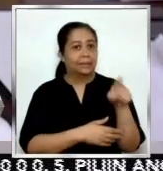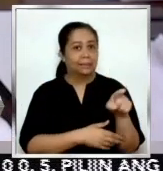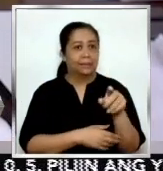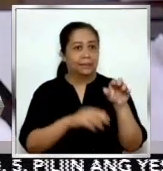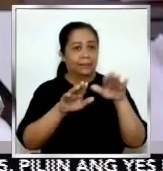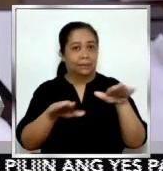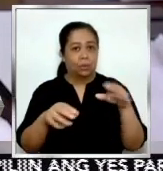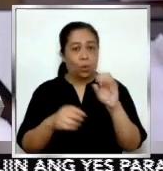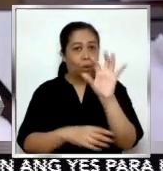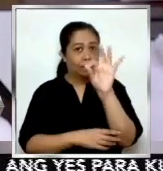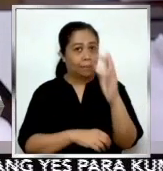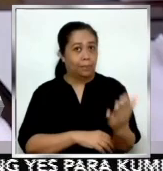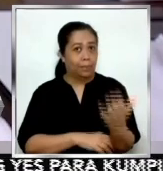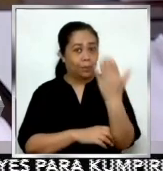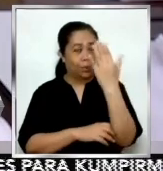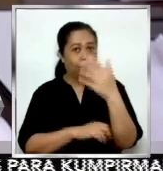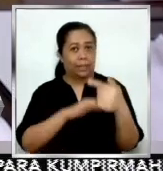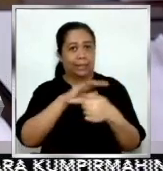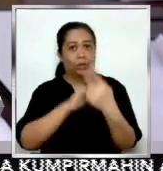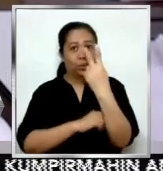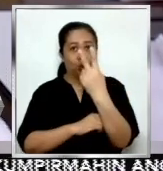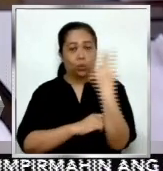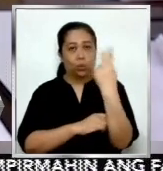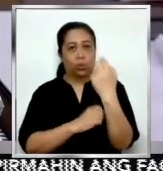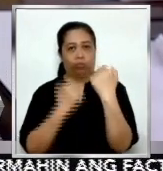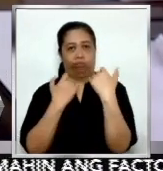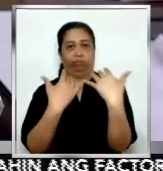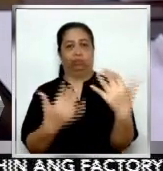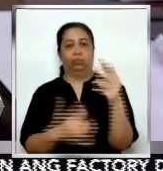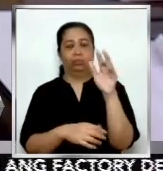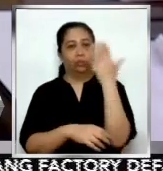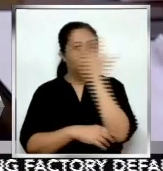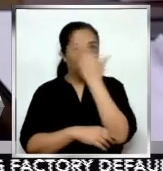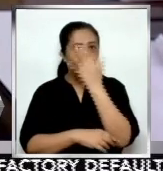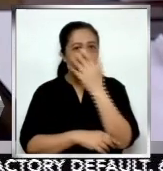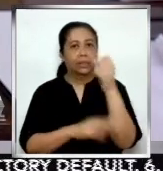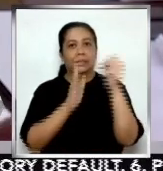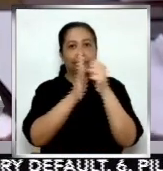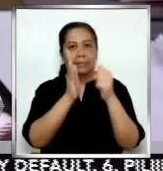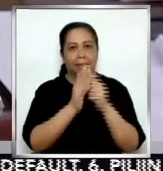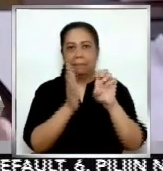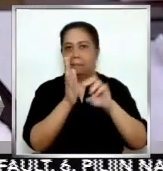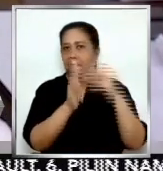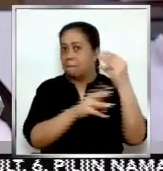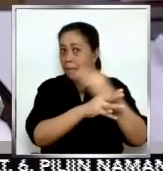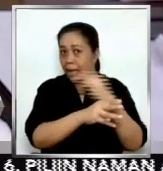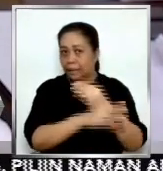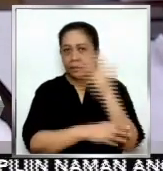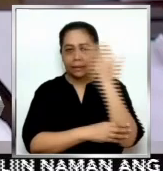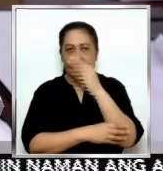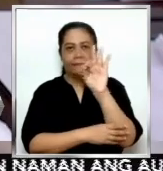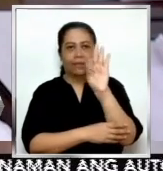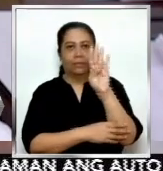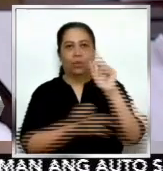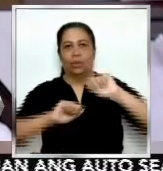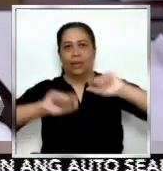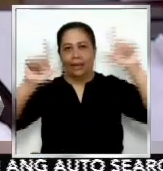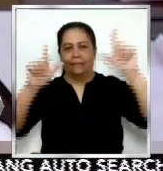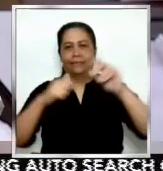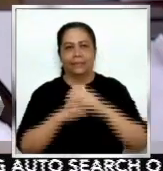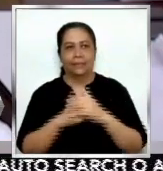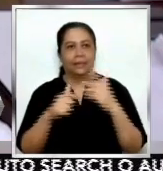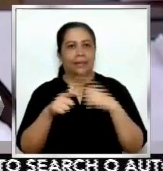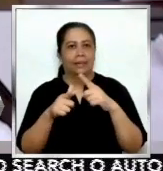9 a.m. mga grade 2, ito yung subject math. Manood kayo ng Facebook live. No? And then we will